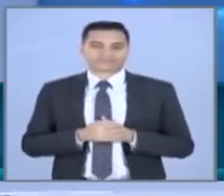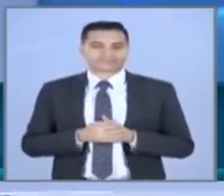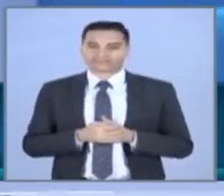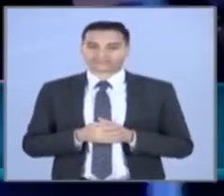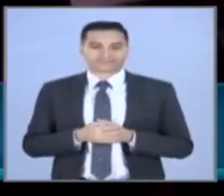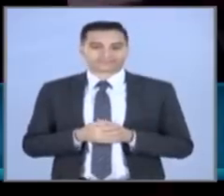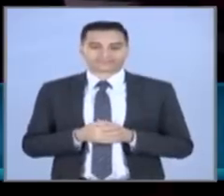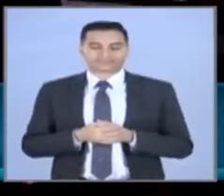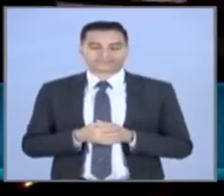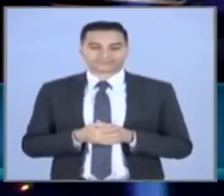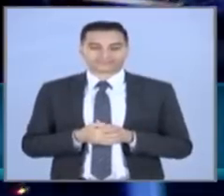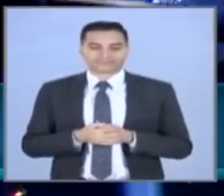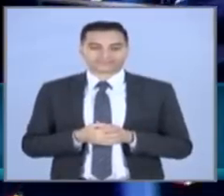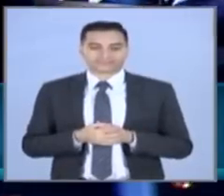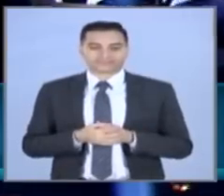خاطئة.